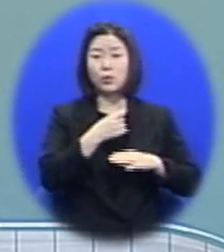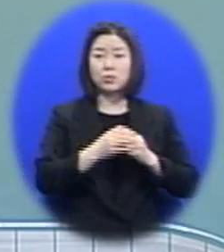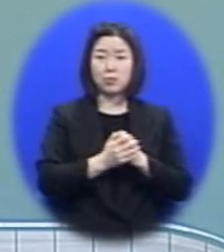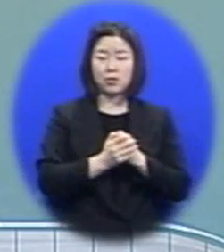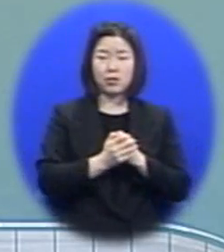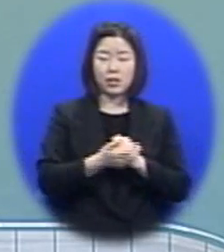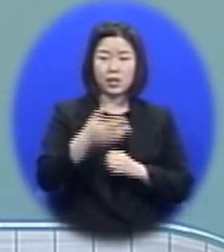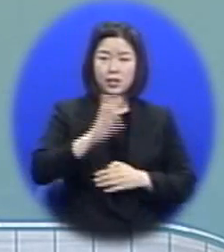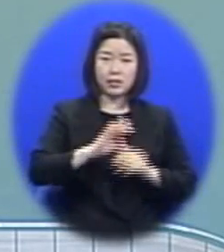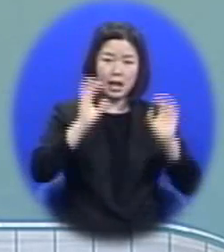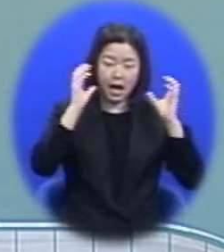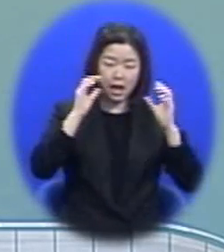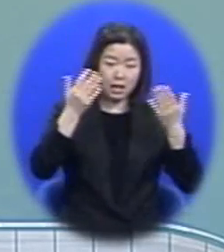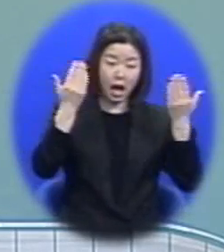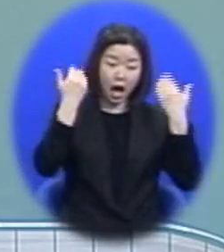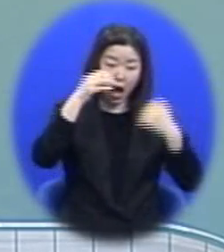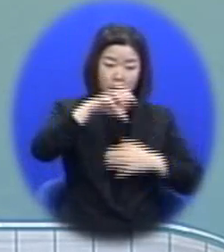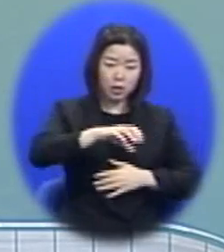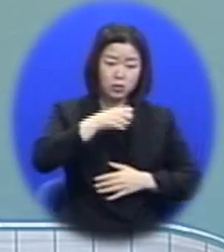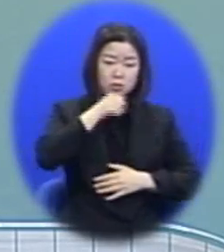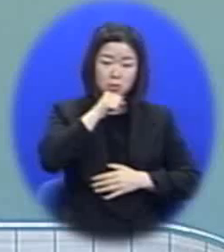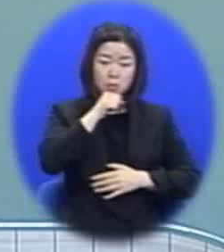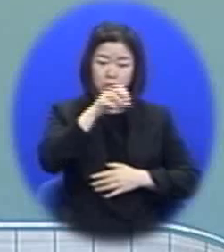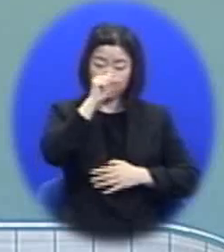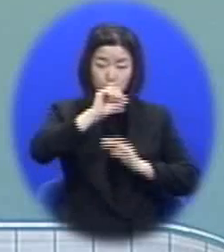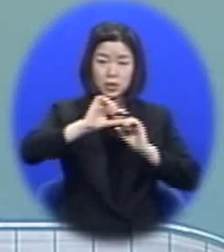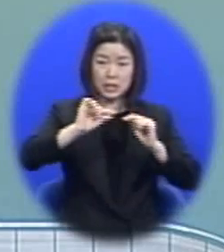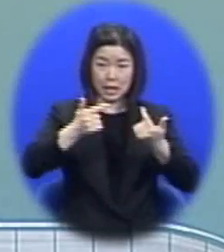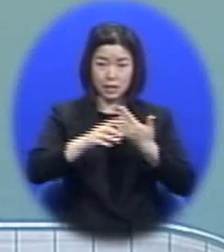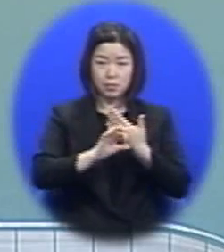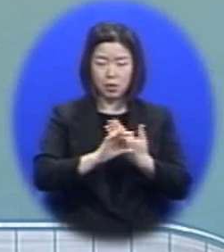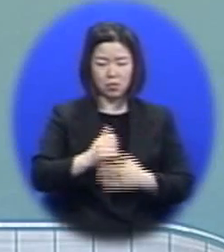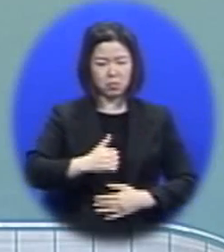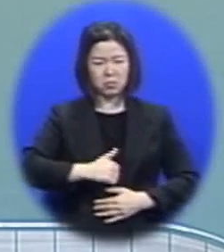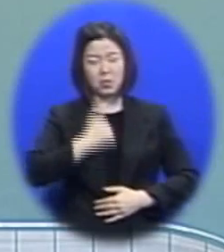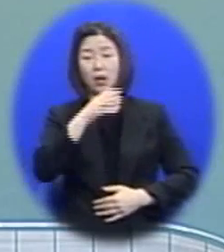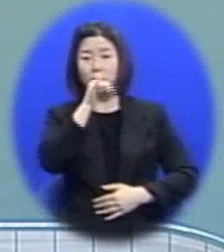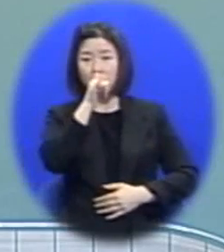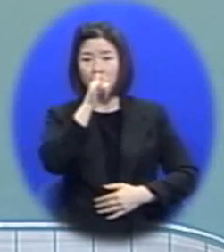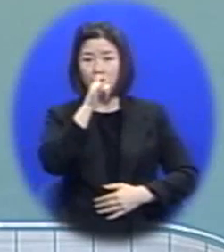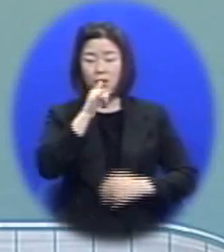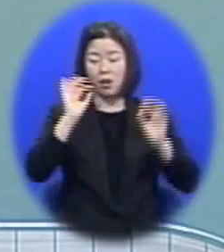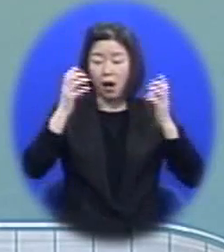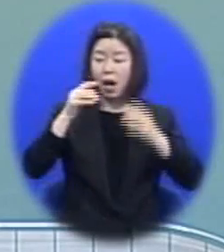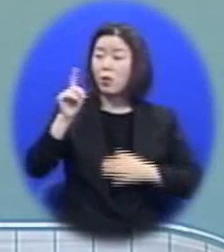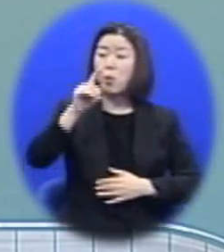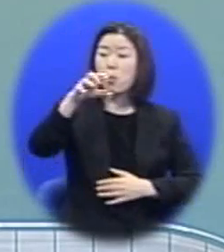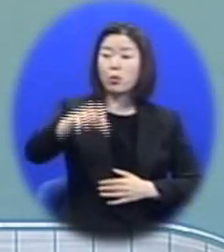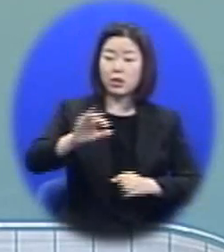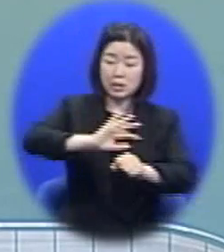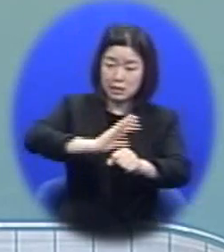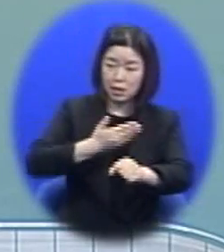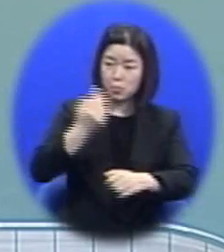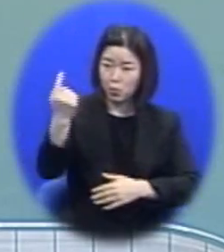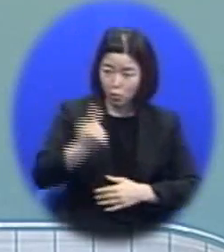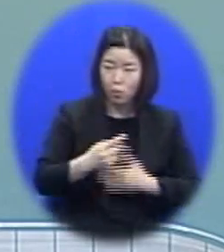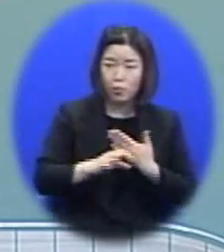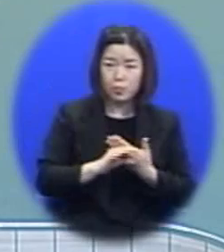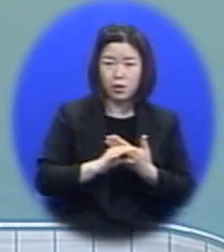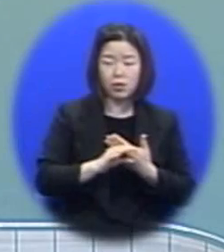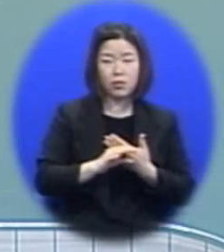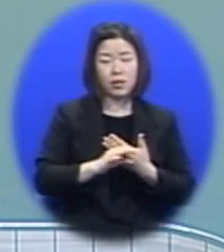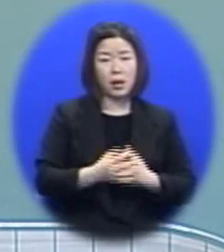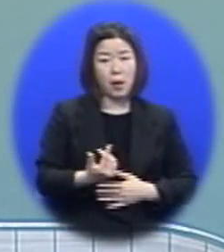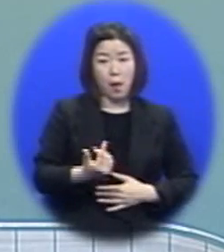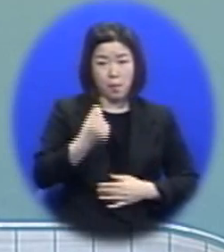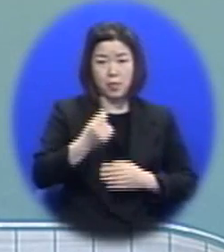학교에서 별로 성적이 안 좋게 오면 화가납니다 아이가 어디 가서 뭘 잘못하고 오면 그러면 금방